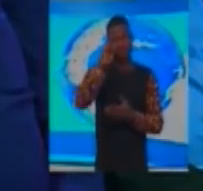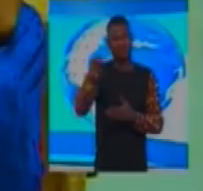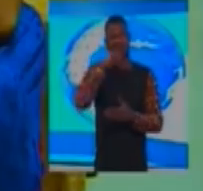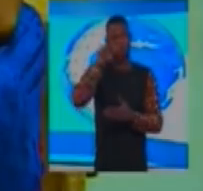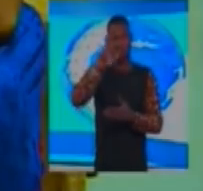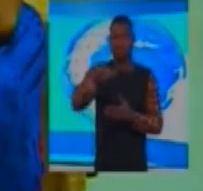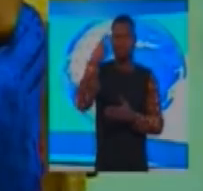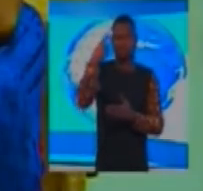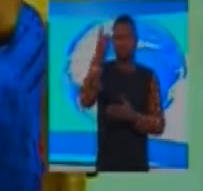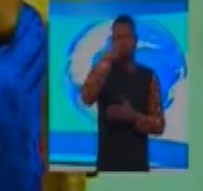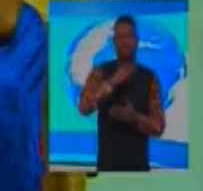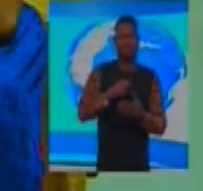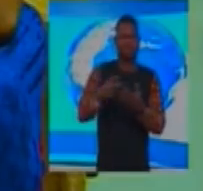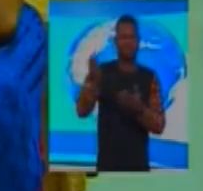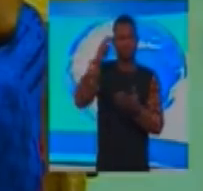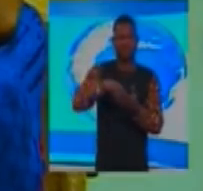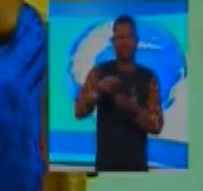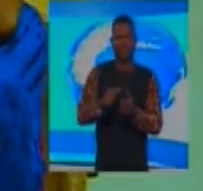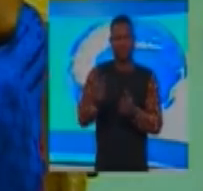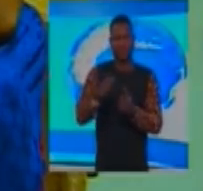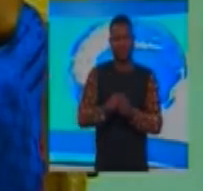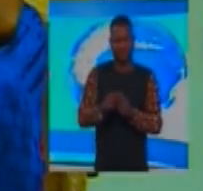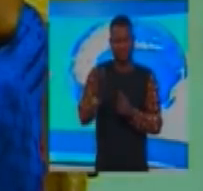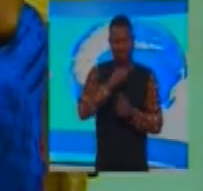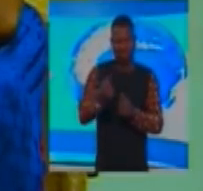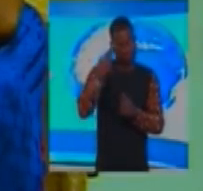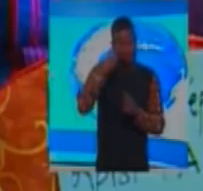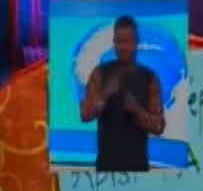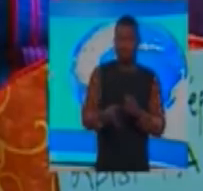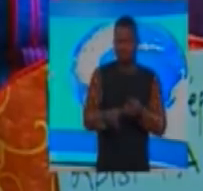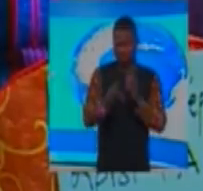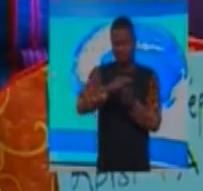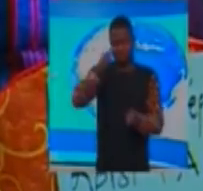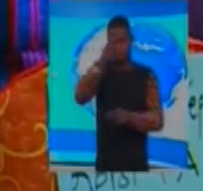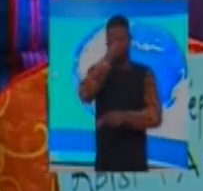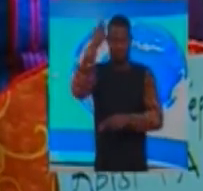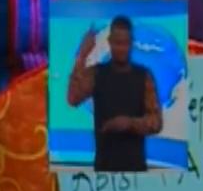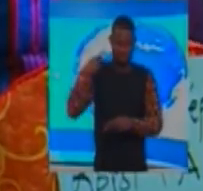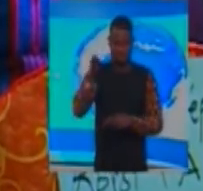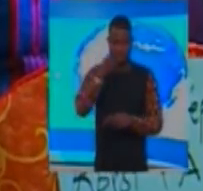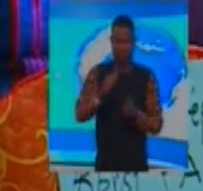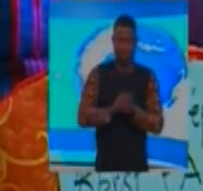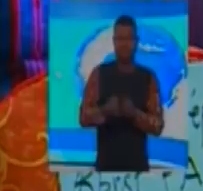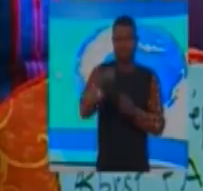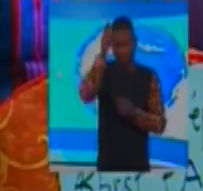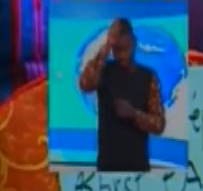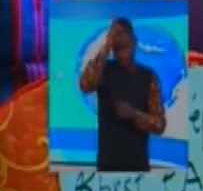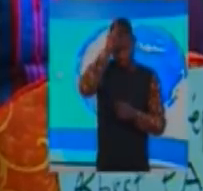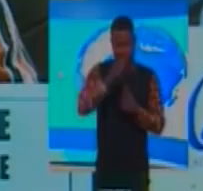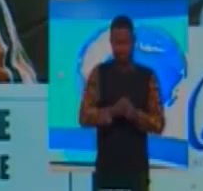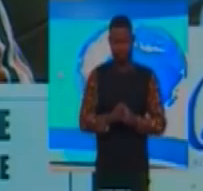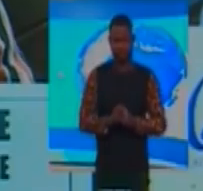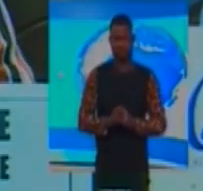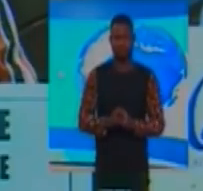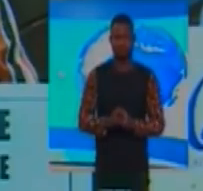et 31 janvier 2020 dans la cité du Cavalier Rouge, sous le haut patronage du président du FASO, Rochma Christian Kaboré. Nous sommes à